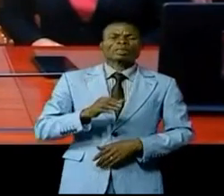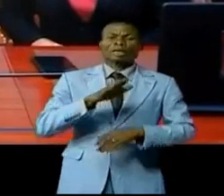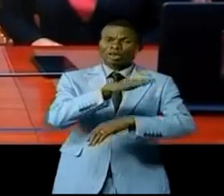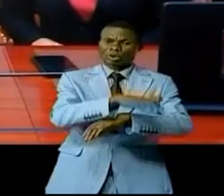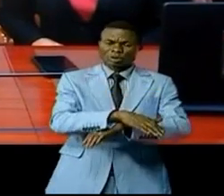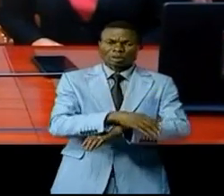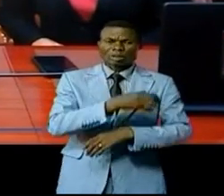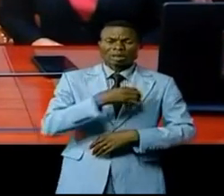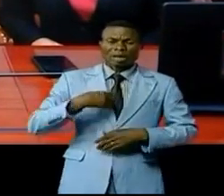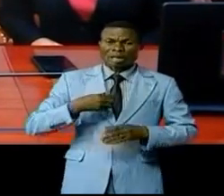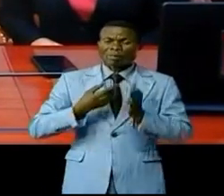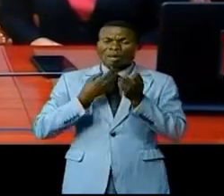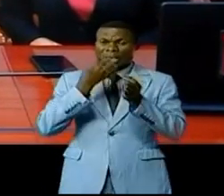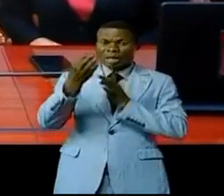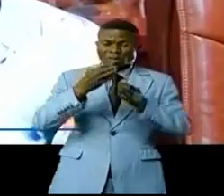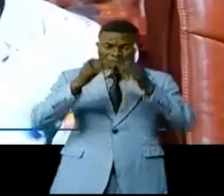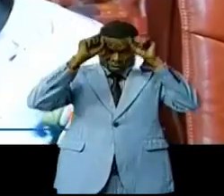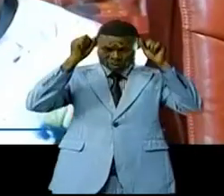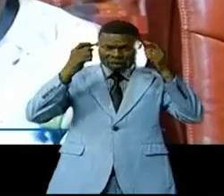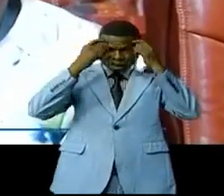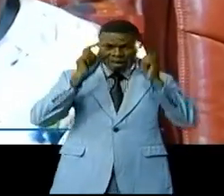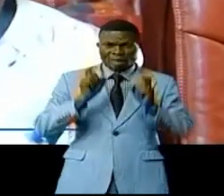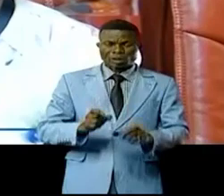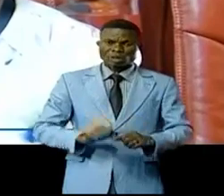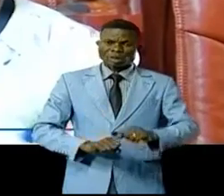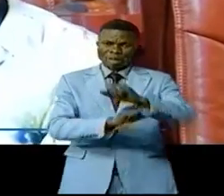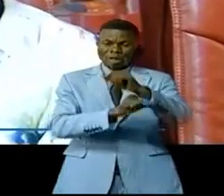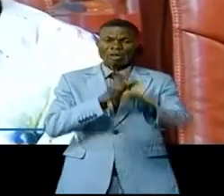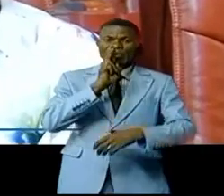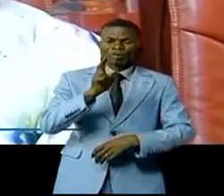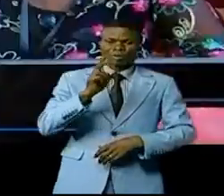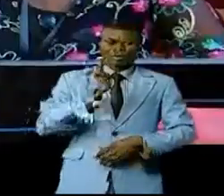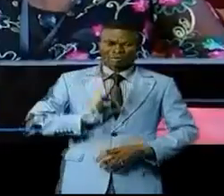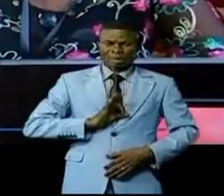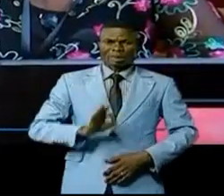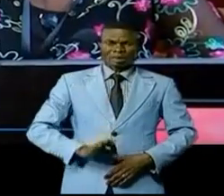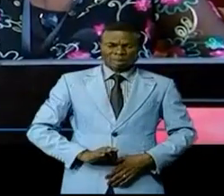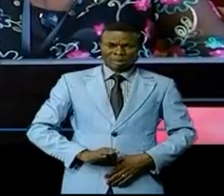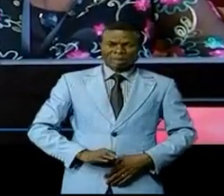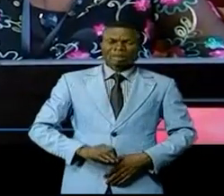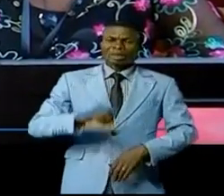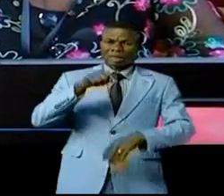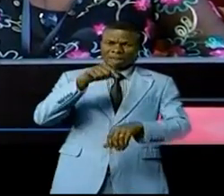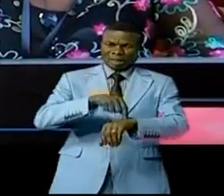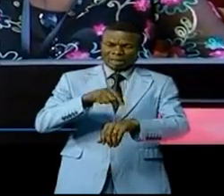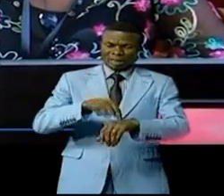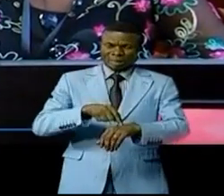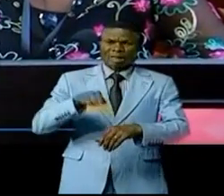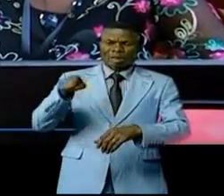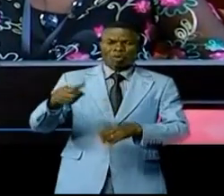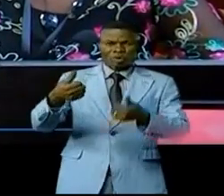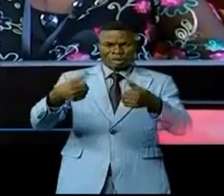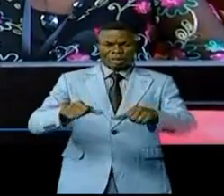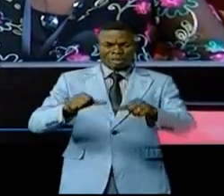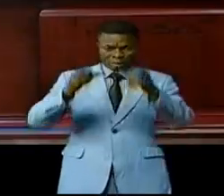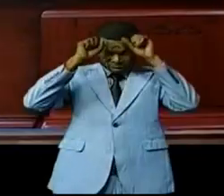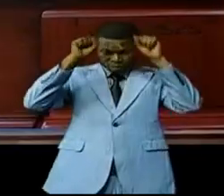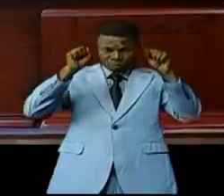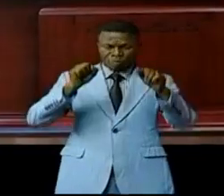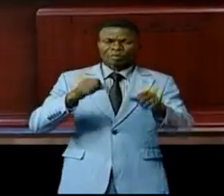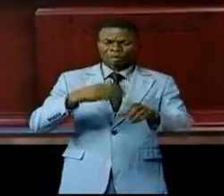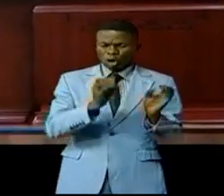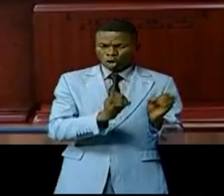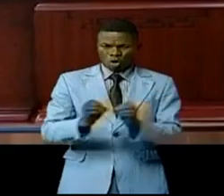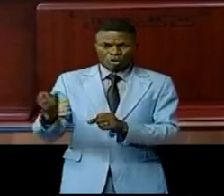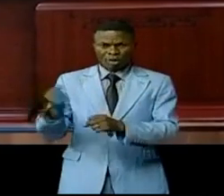leur détermination à accompagner le chef de l'État durant sa mandature à la tête du pays. Elles ont eu une séance de travail de